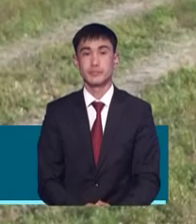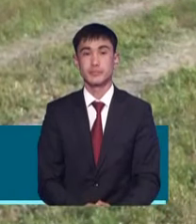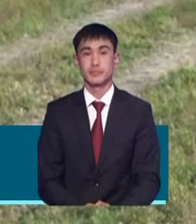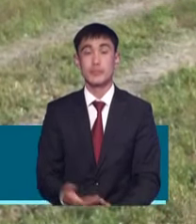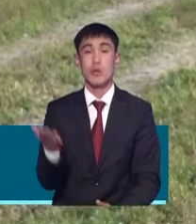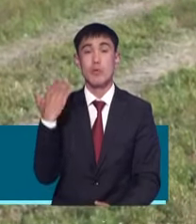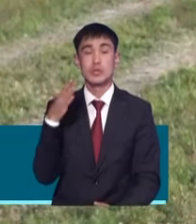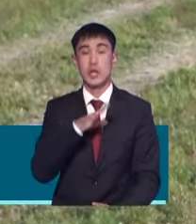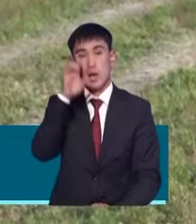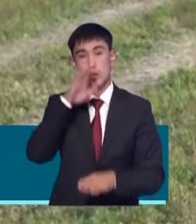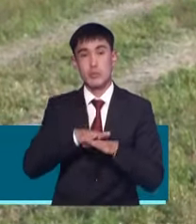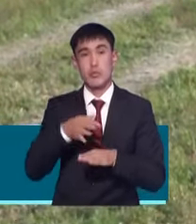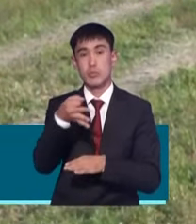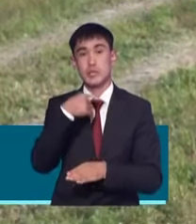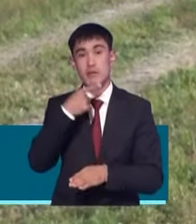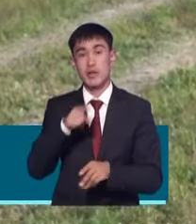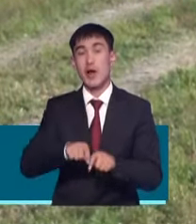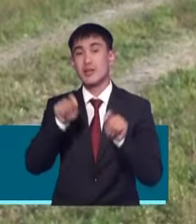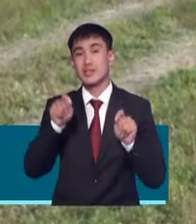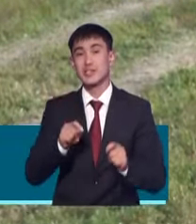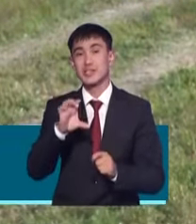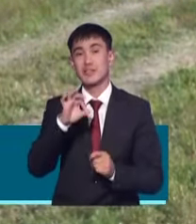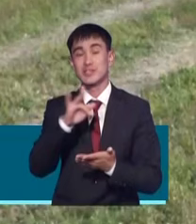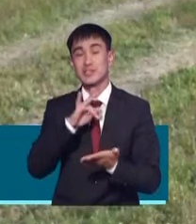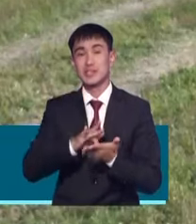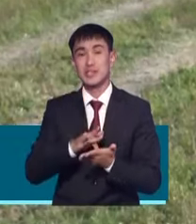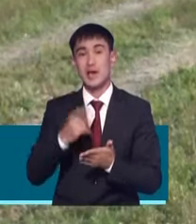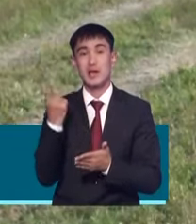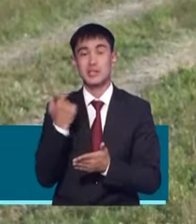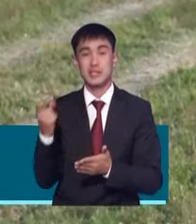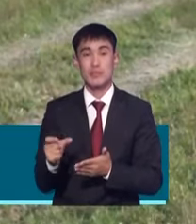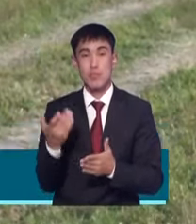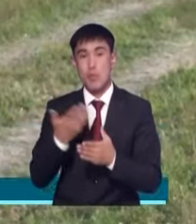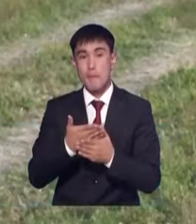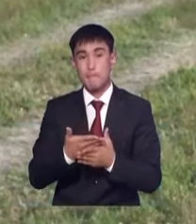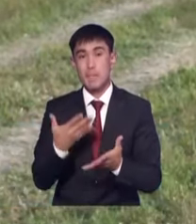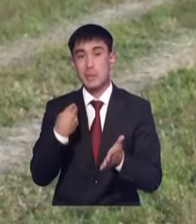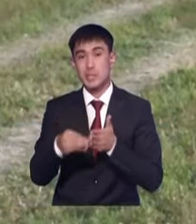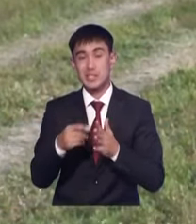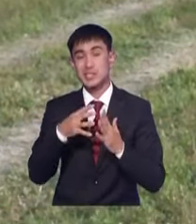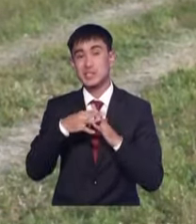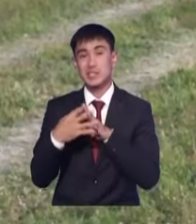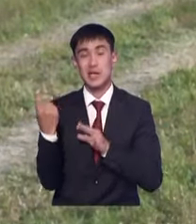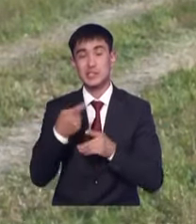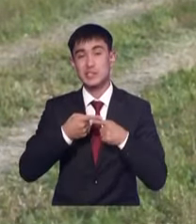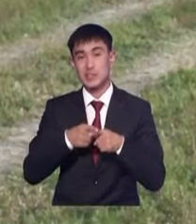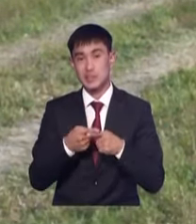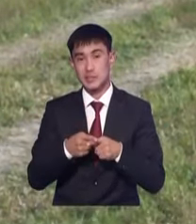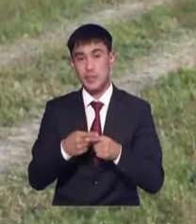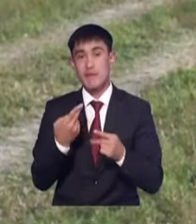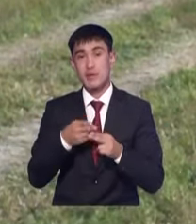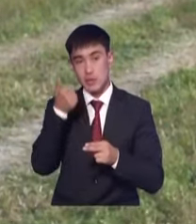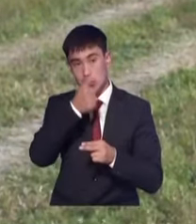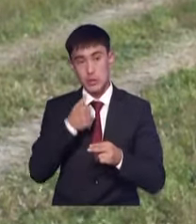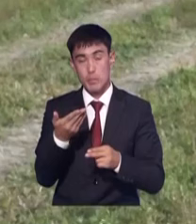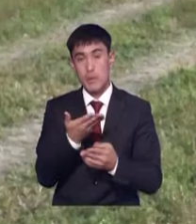В прошлый раз аким области говорил об открытии сервисного центра для крестьян, помощи в приобретении сельскохозяйственной техники. И в этом